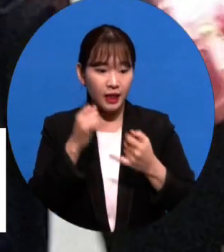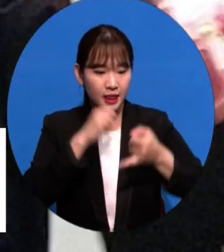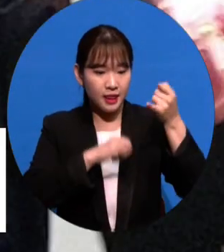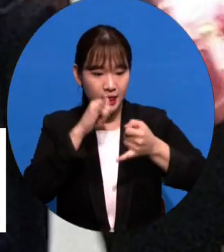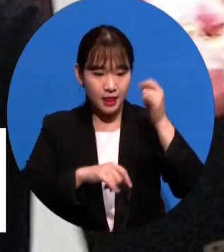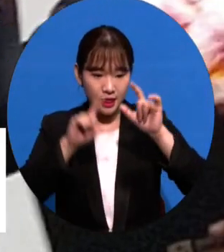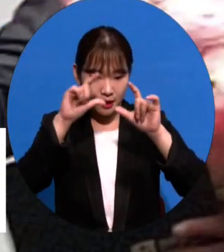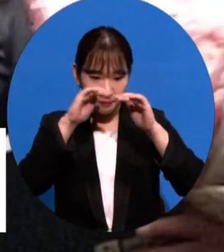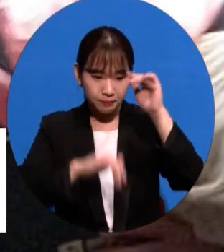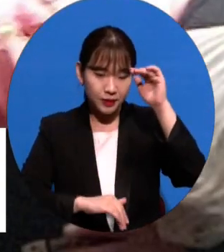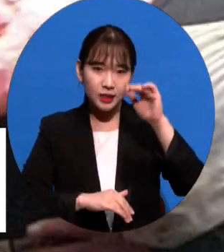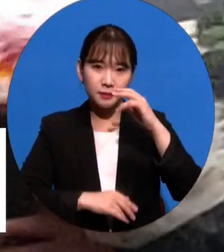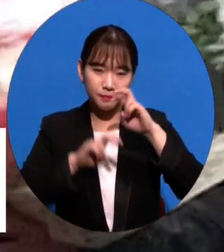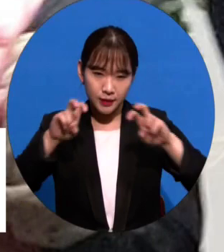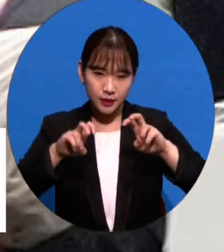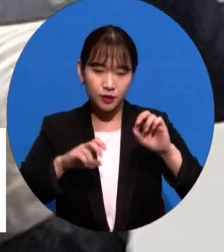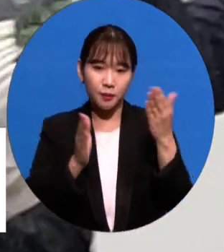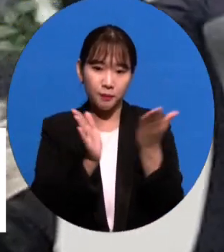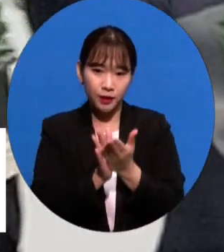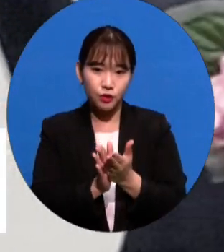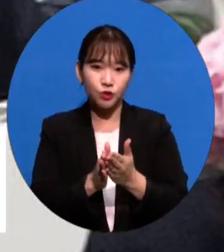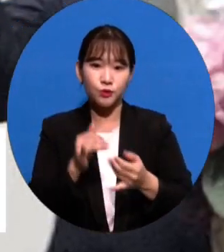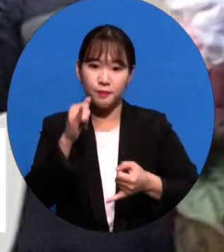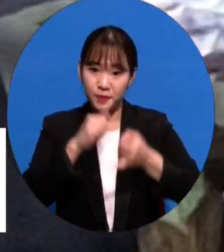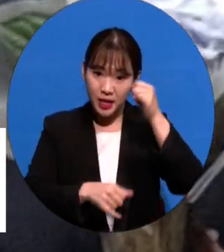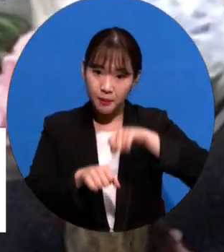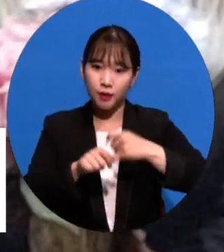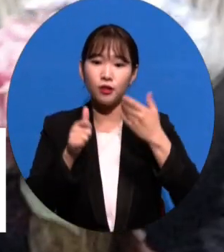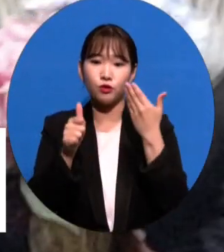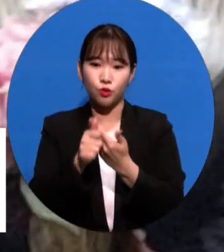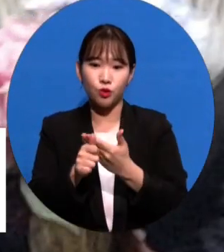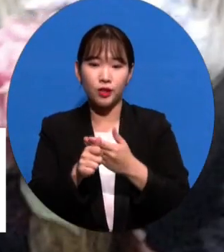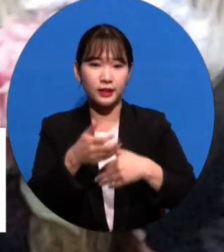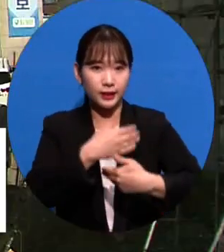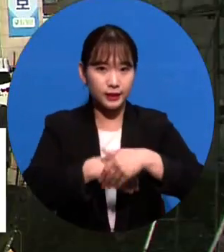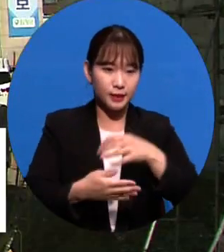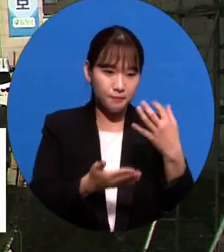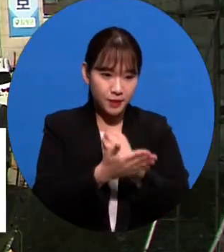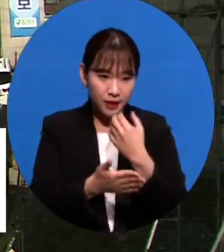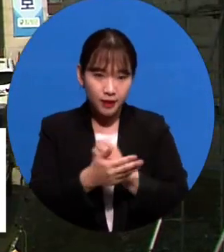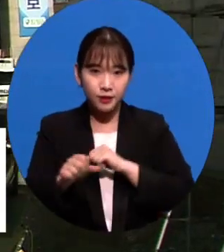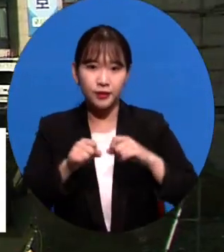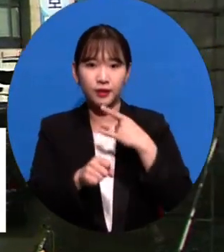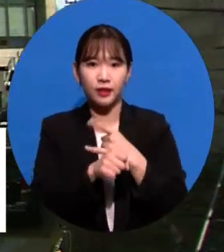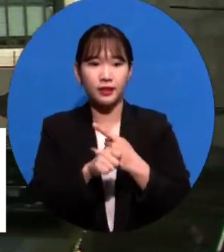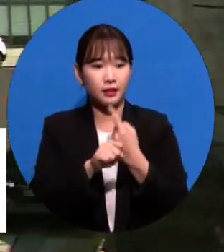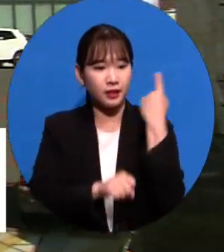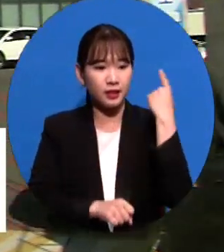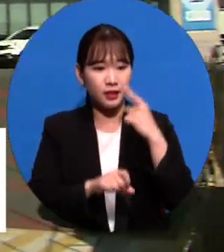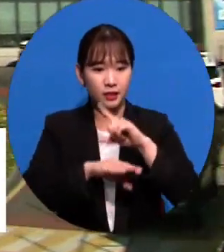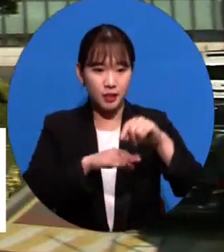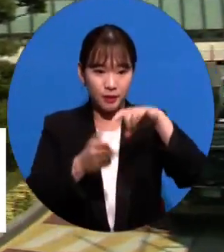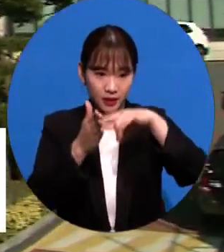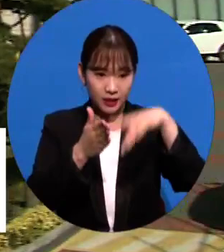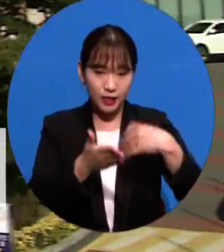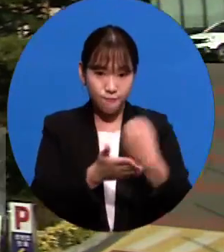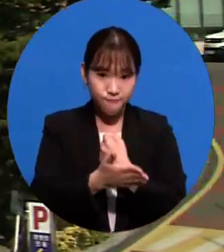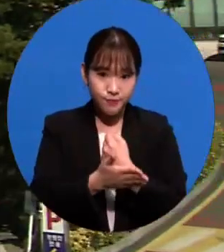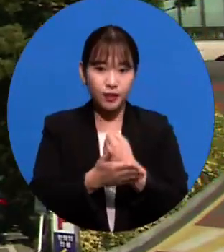체납 내역 분석을 통한 맞춤형 체납 처분을 실시하는 등 적극적인 징수 활동을 벌여 지난해 지방세